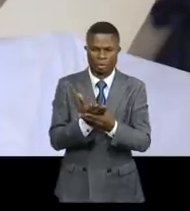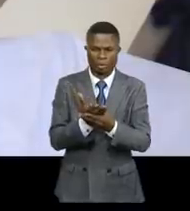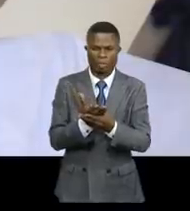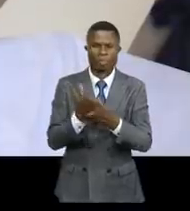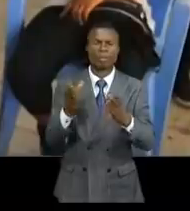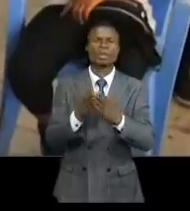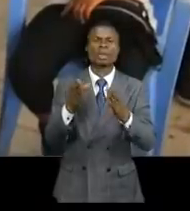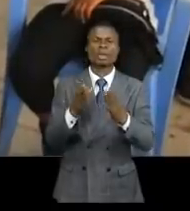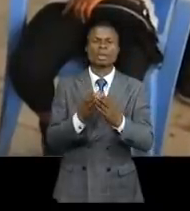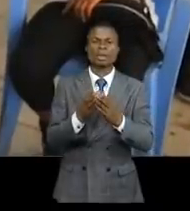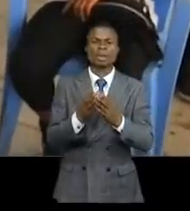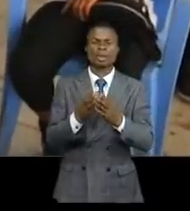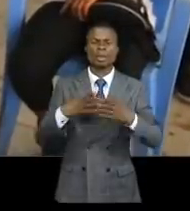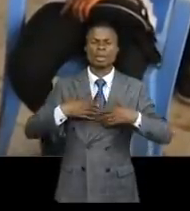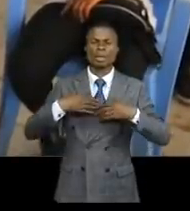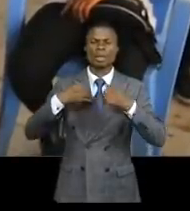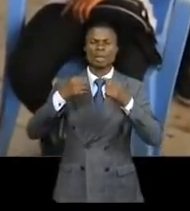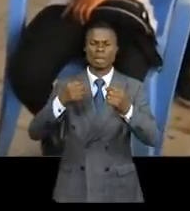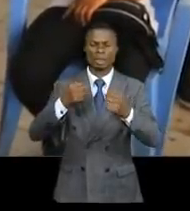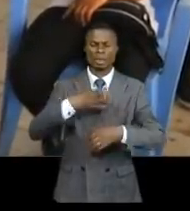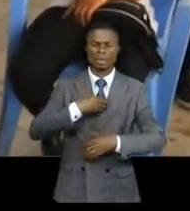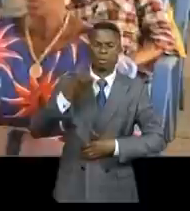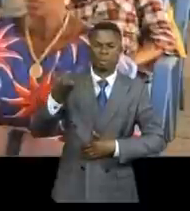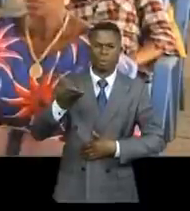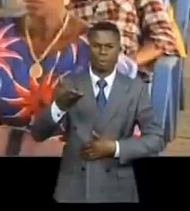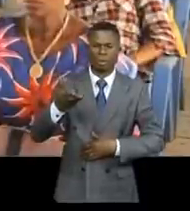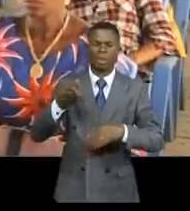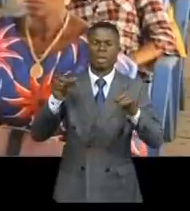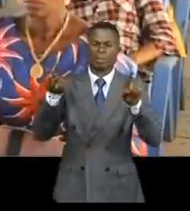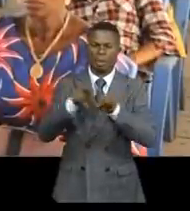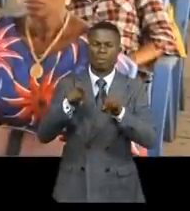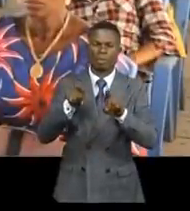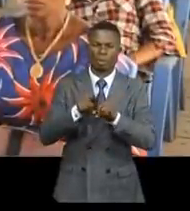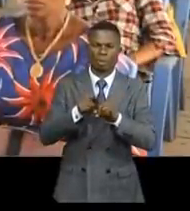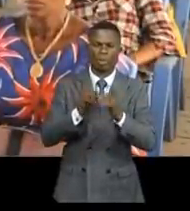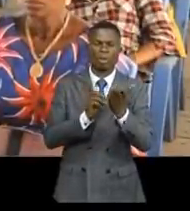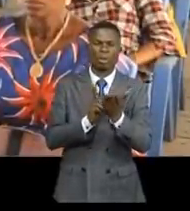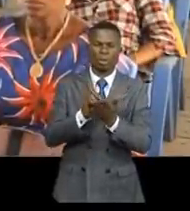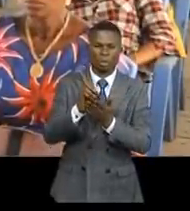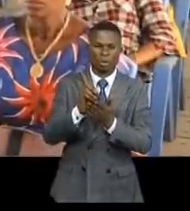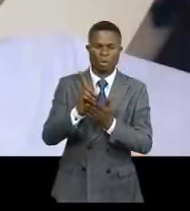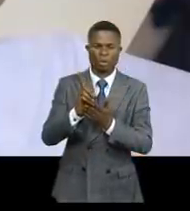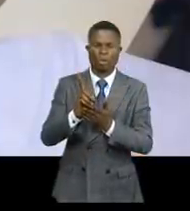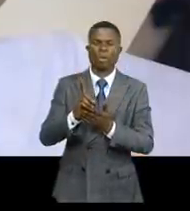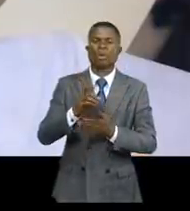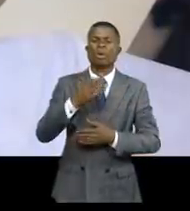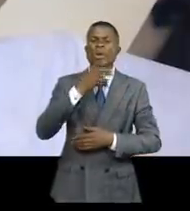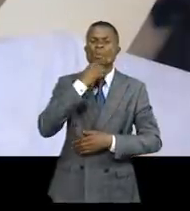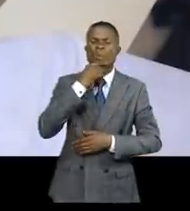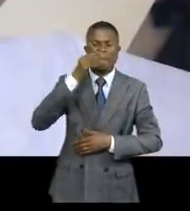la grâce de l'Esprit Saint et conformément au droit canon, il